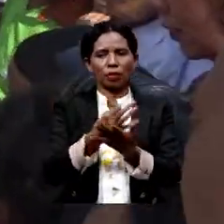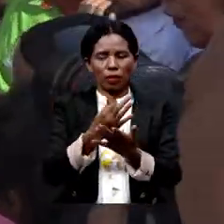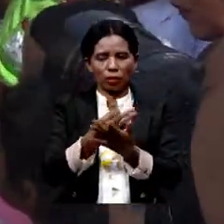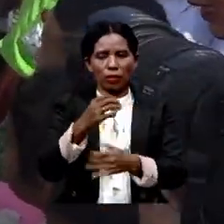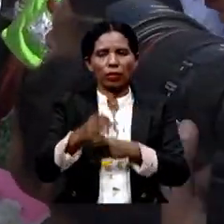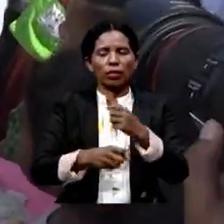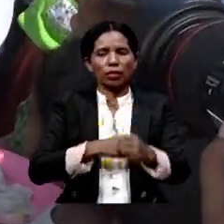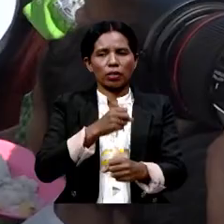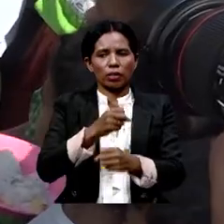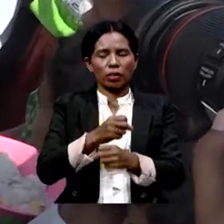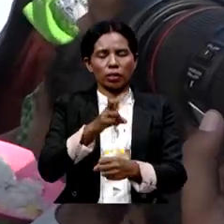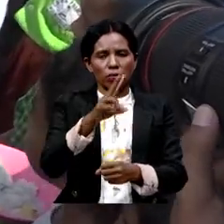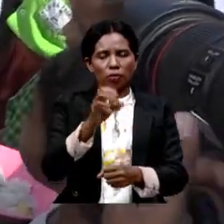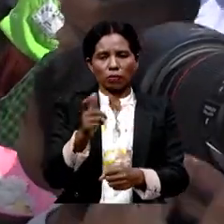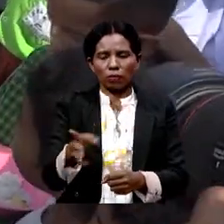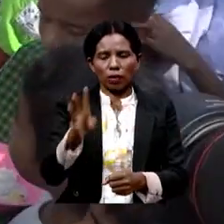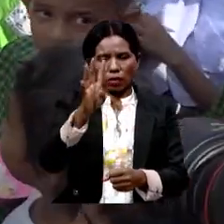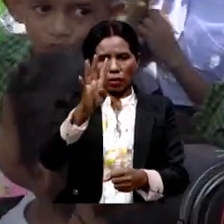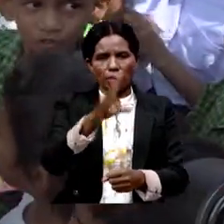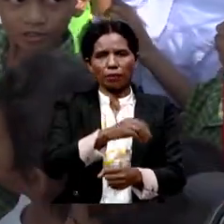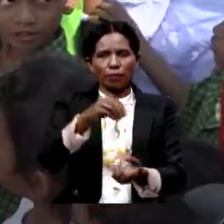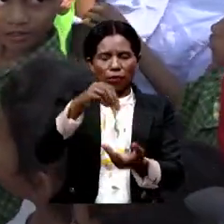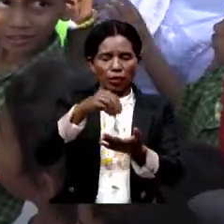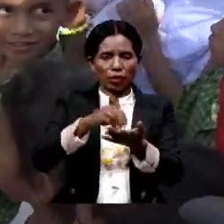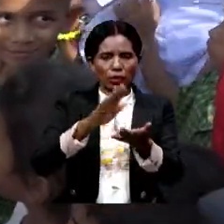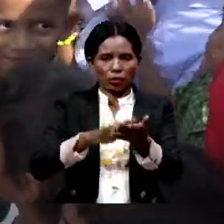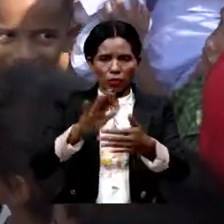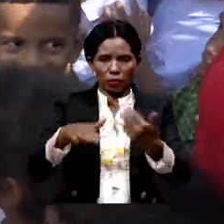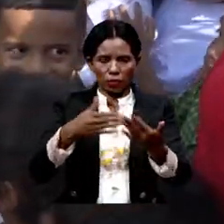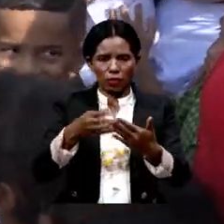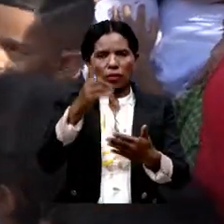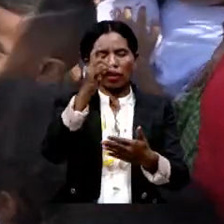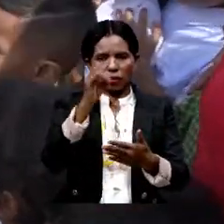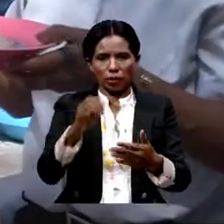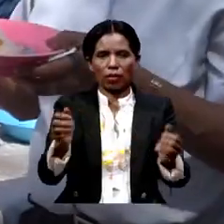tinen rihun rua ruanulu resin hat nebe mak aloka ba sekolah sira ia kapital